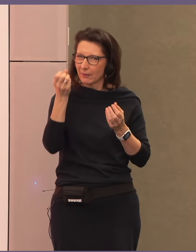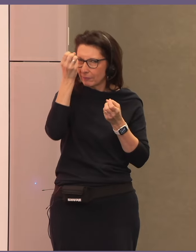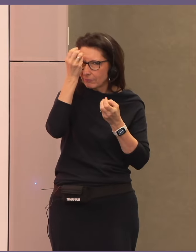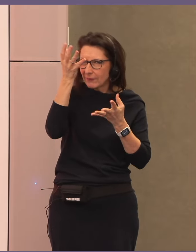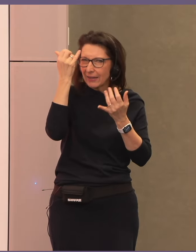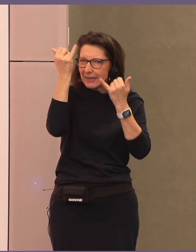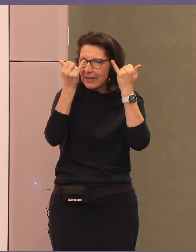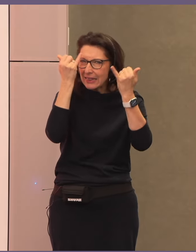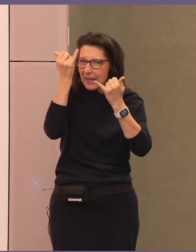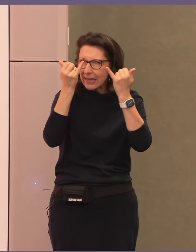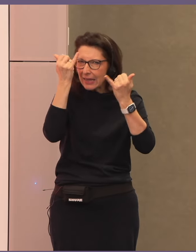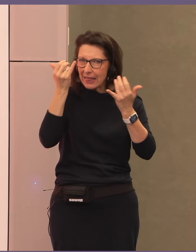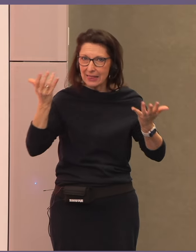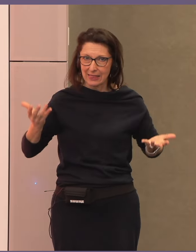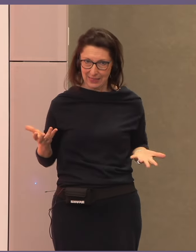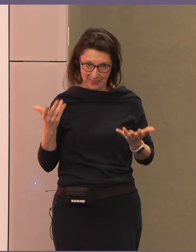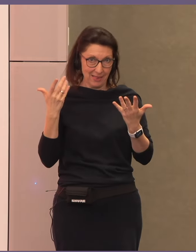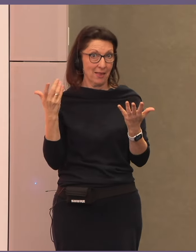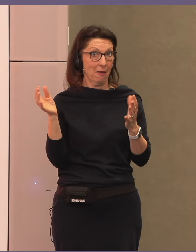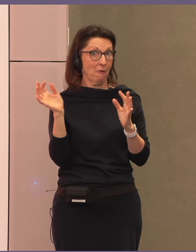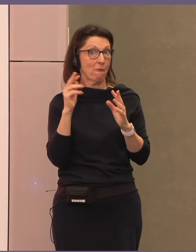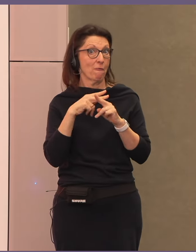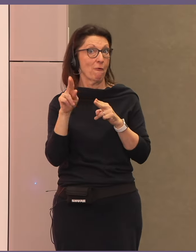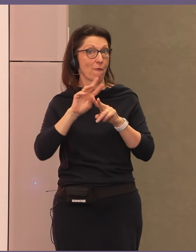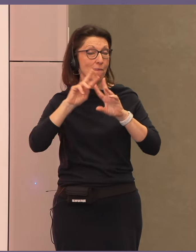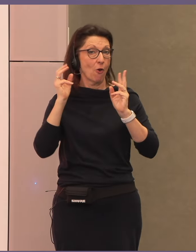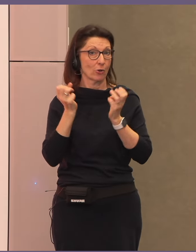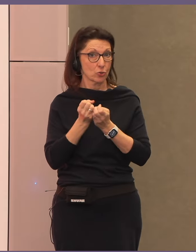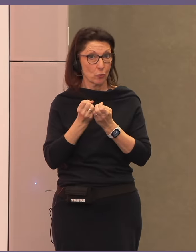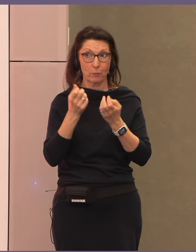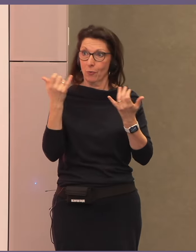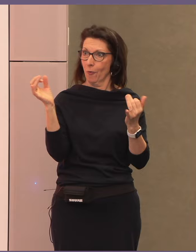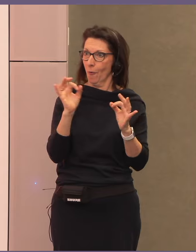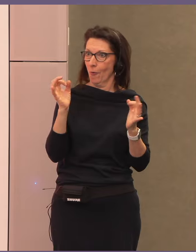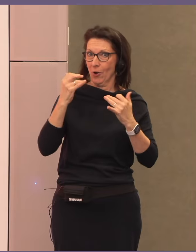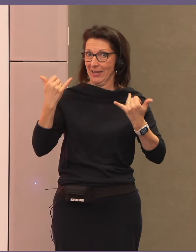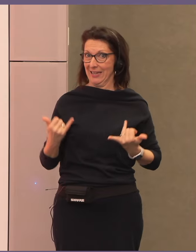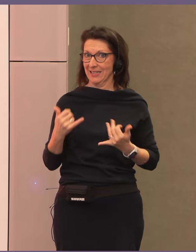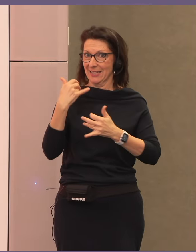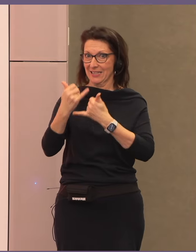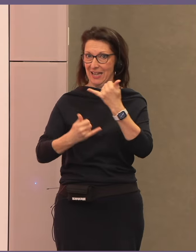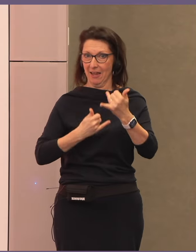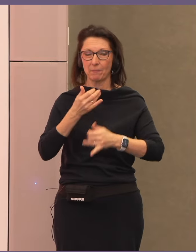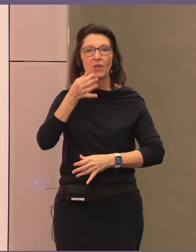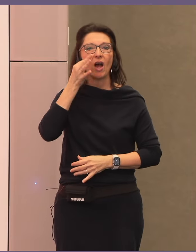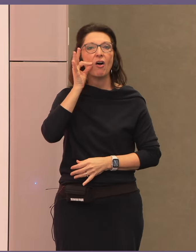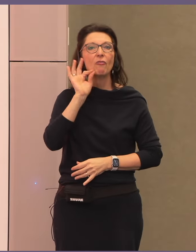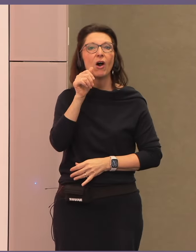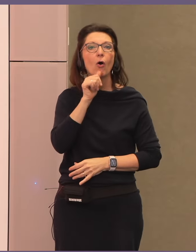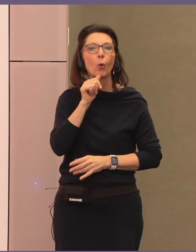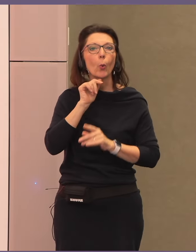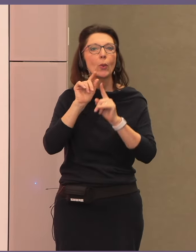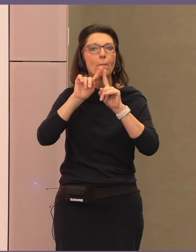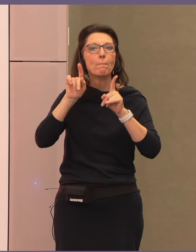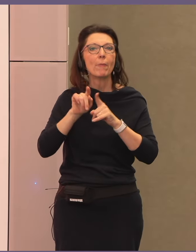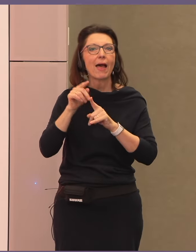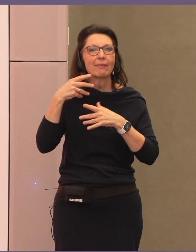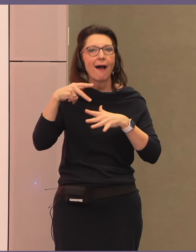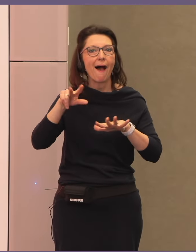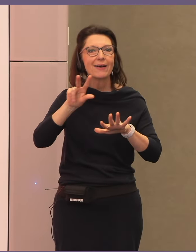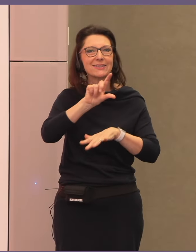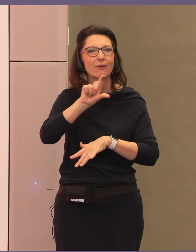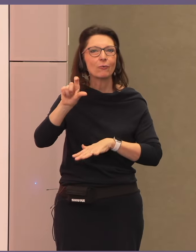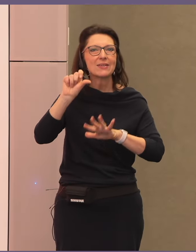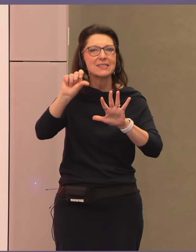vor allem für das noch sehr junge Jahr 2024, aber nun Jenny Grünblatt 1896. Ich